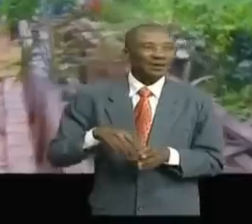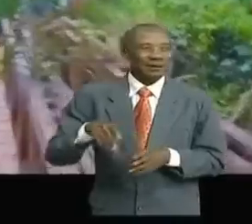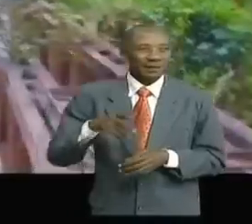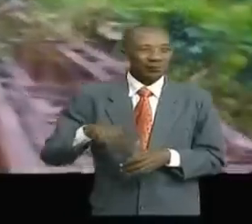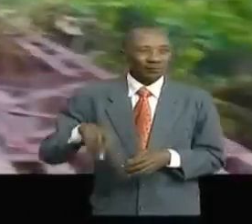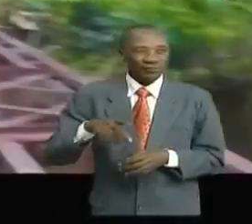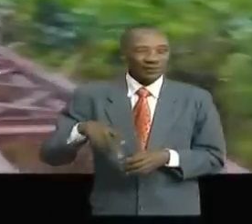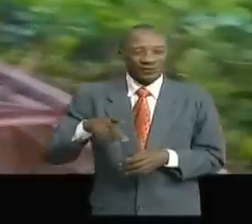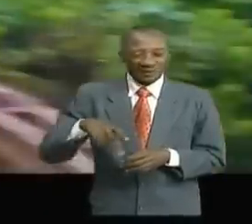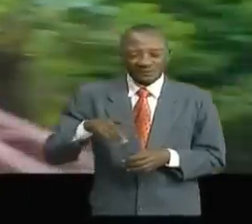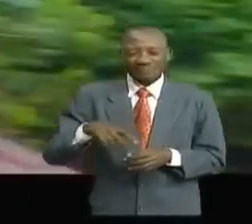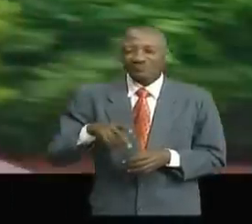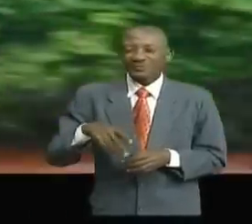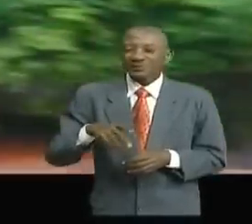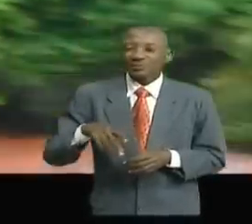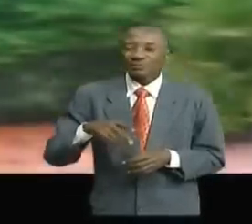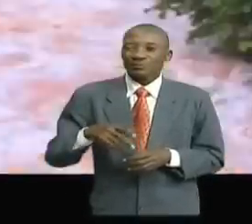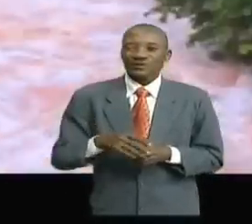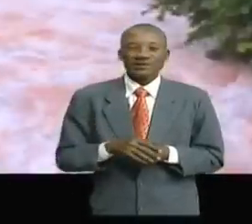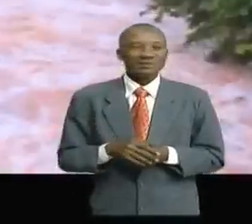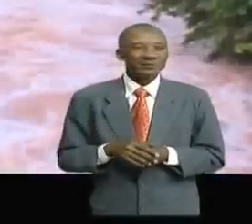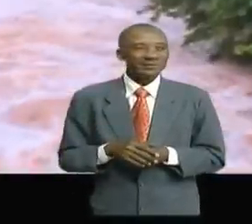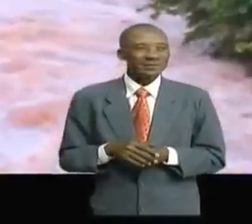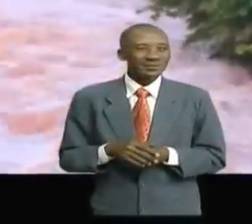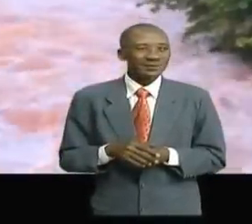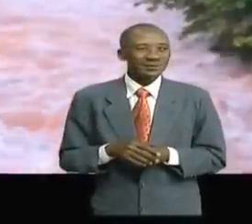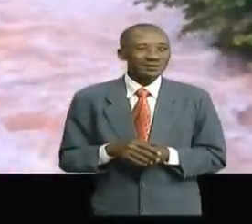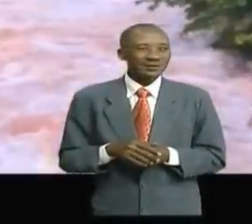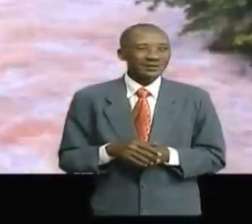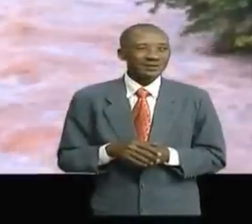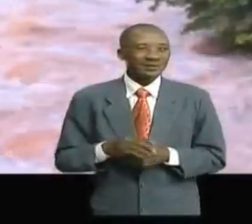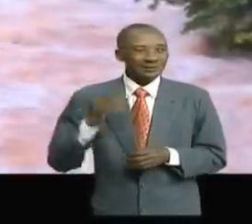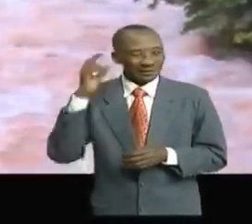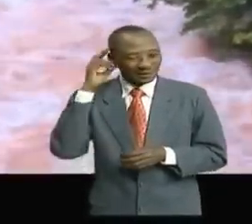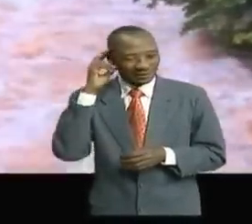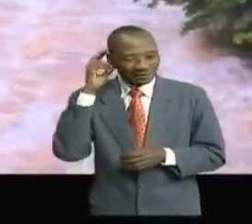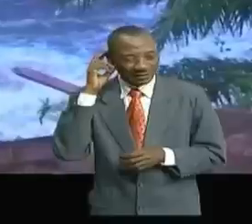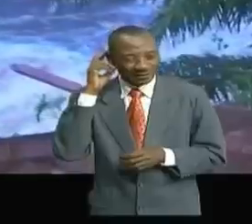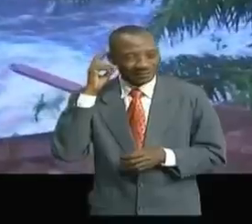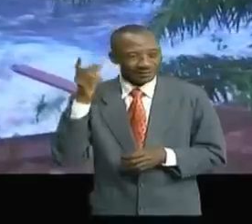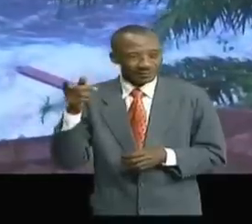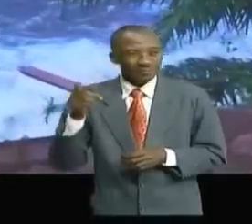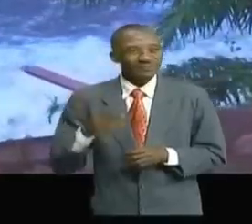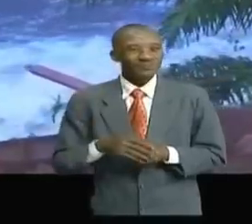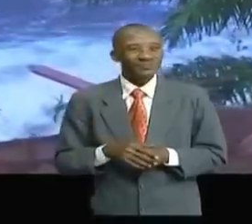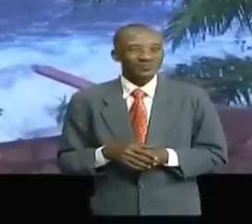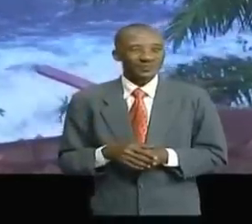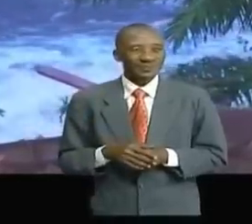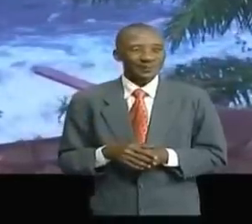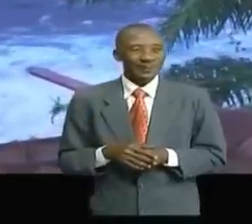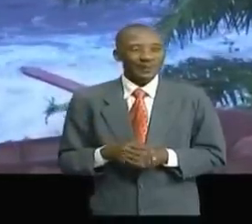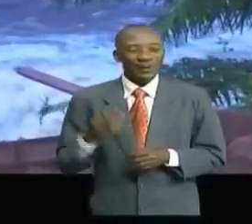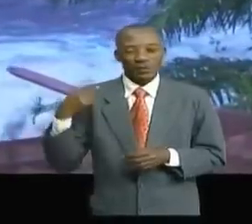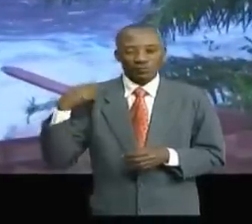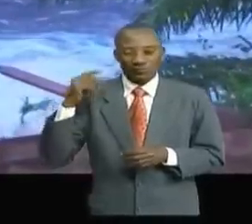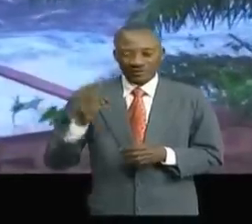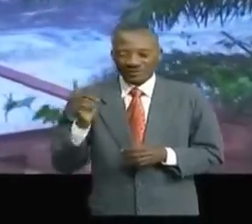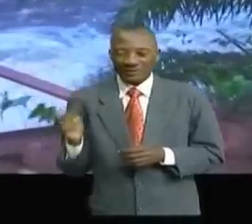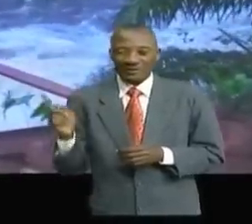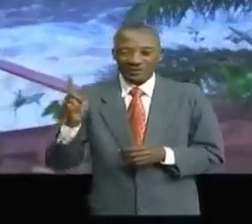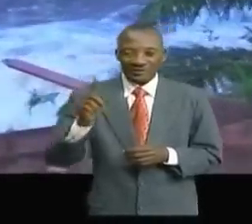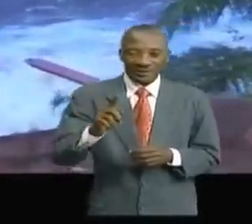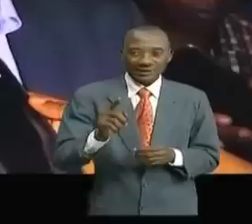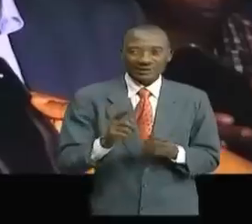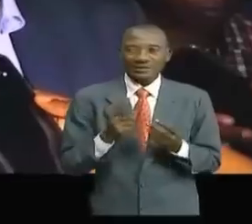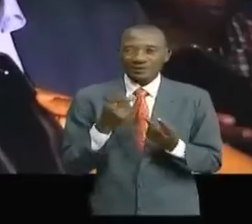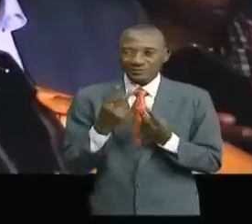le village Katanga, dans le secteur de Bapende, territoire de Chicapa, s'est effondré. D'après les constats faits par